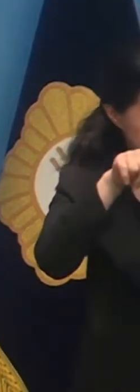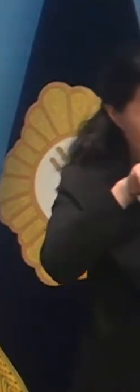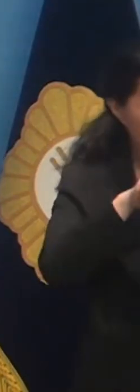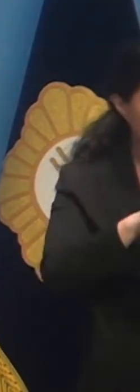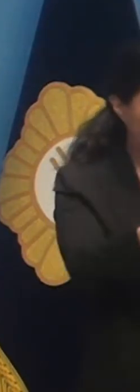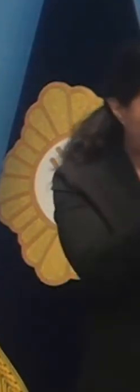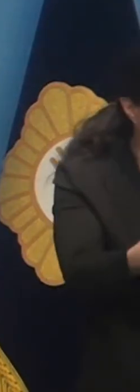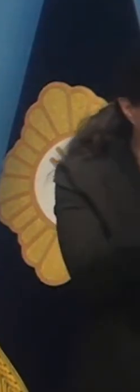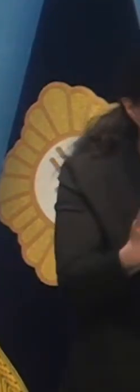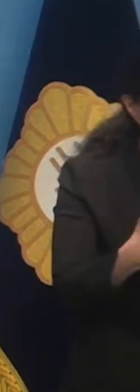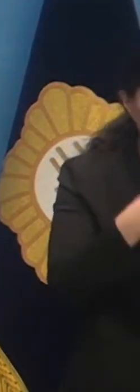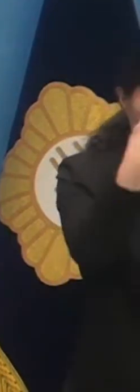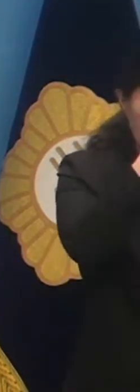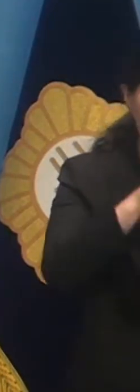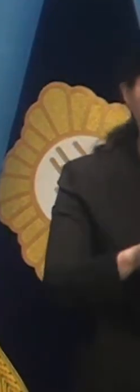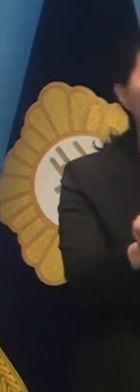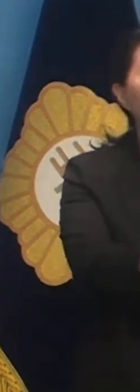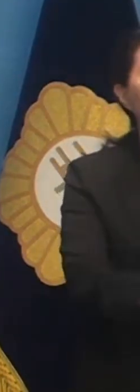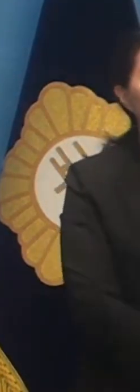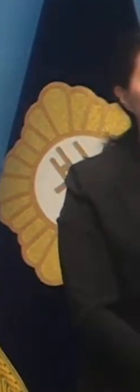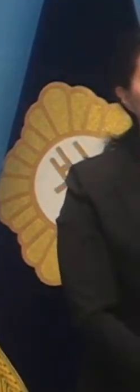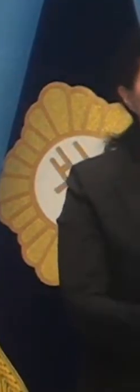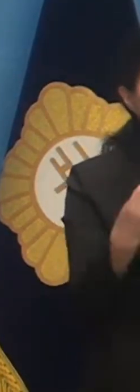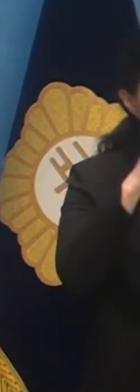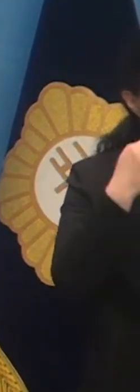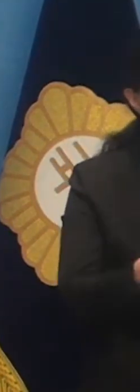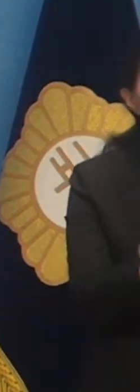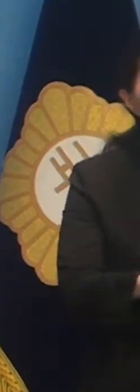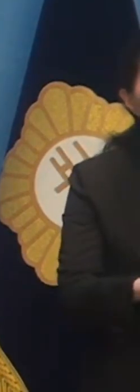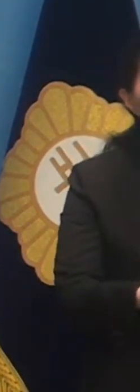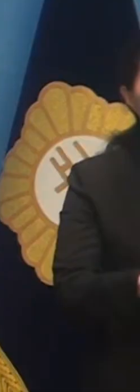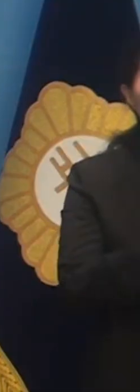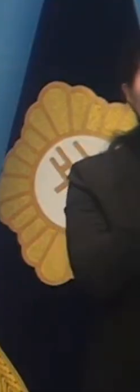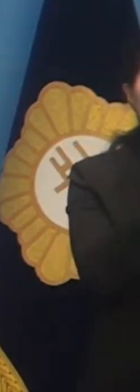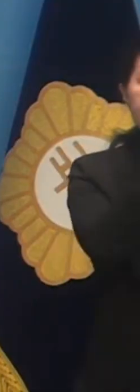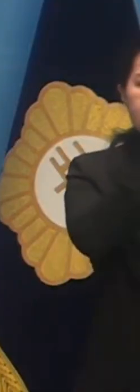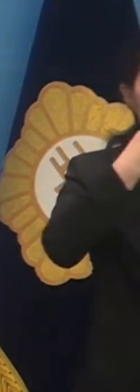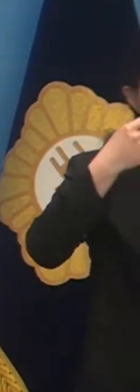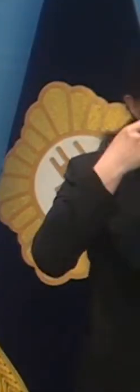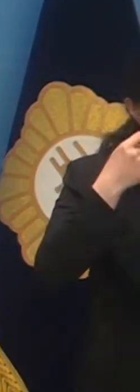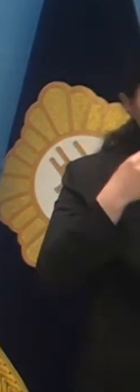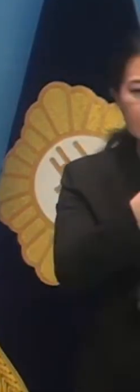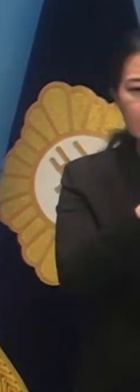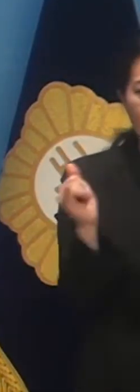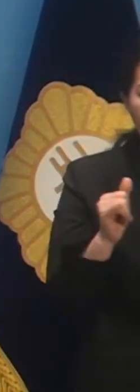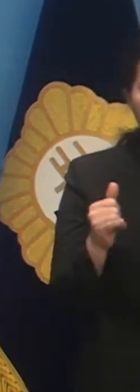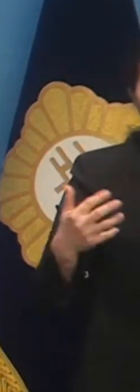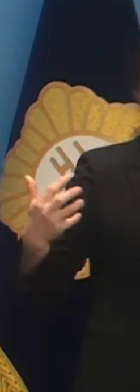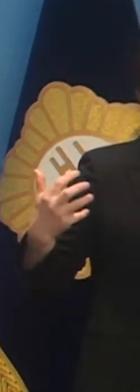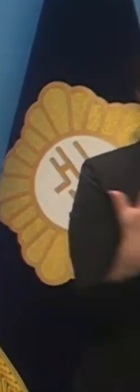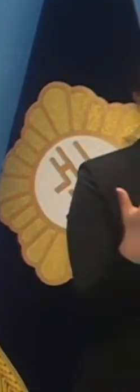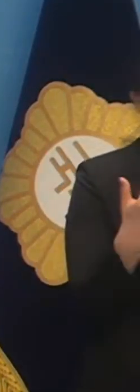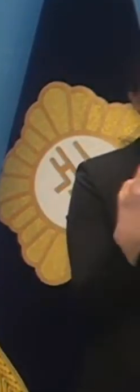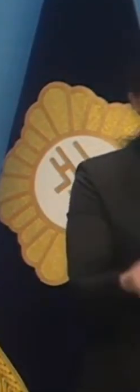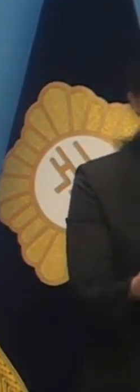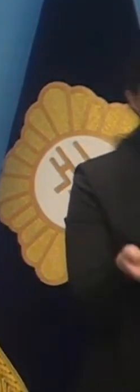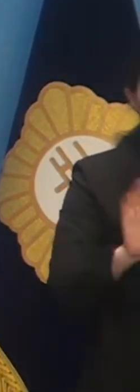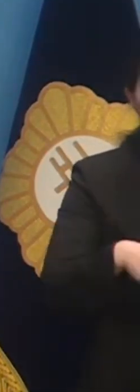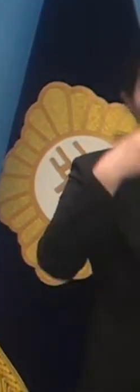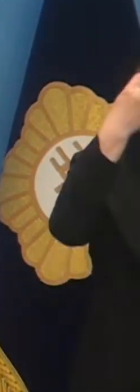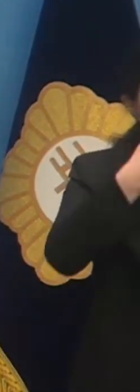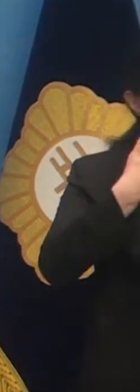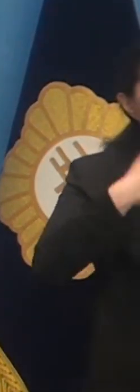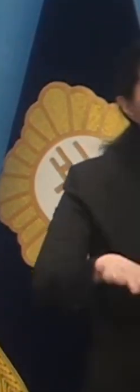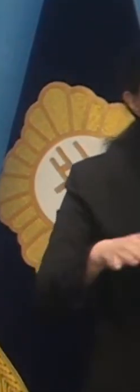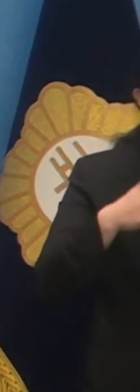먼지털이 수사는 과연 어땠습니까? 반대로 수많은 증거와 증인에도 불구하고 제대로 된 수사가 이루어지지